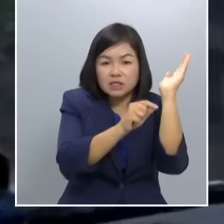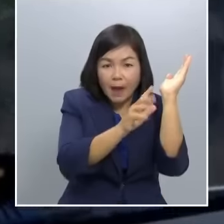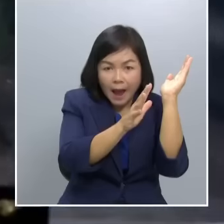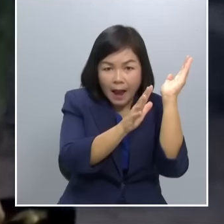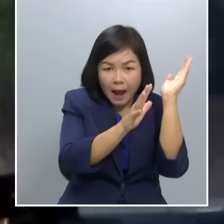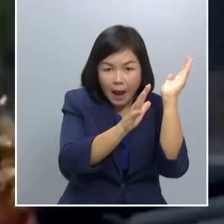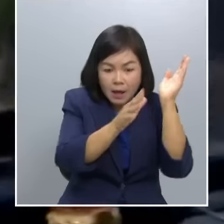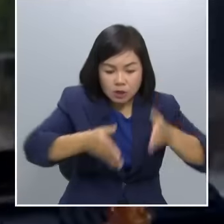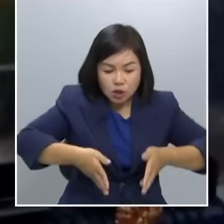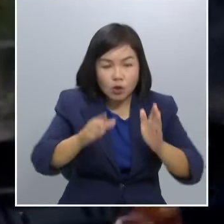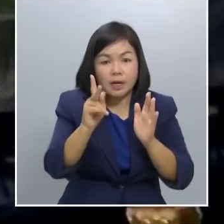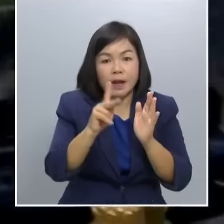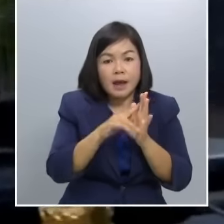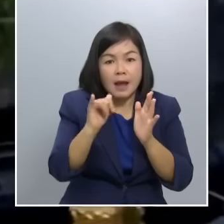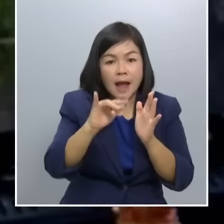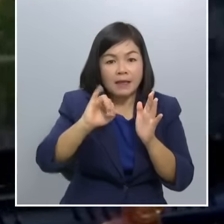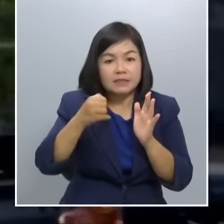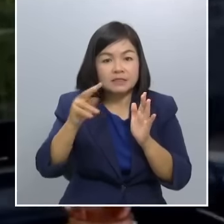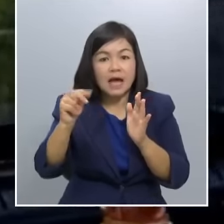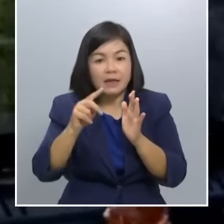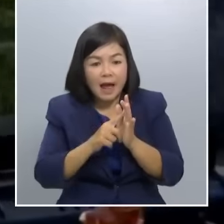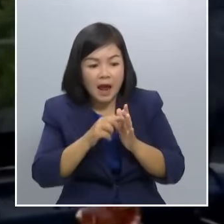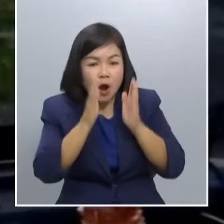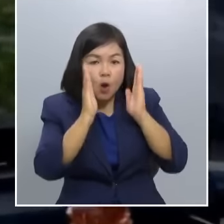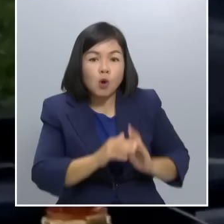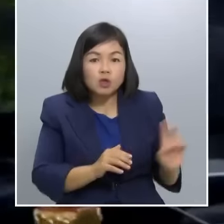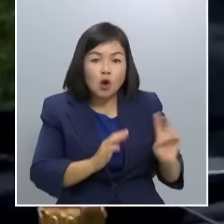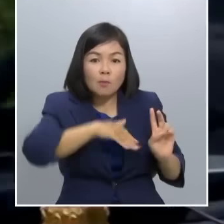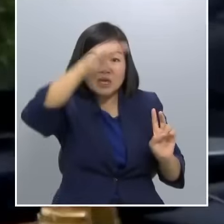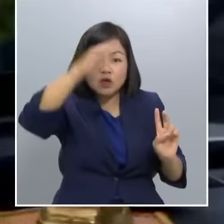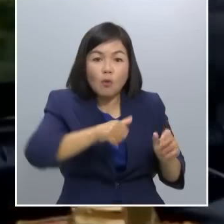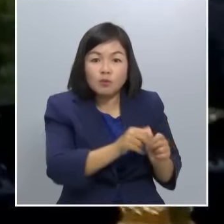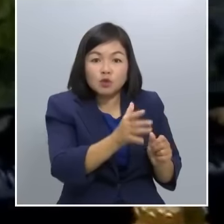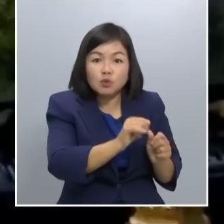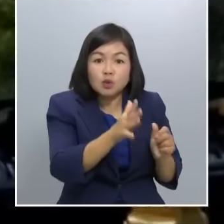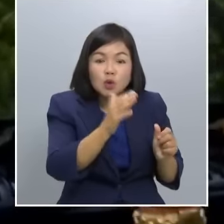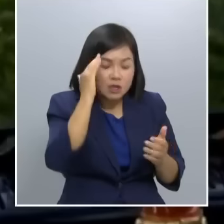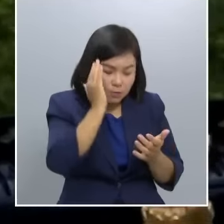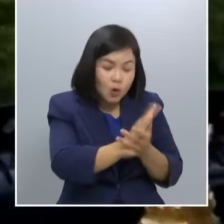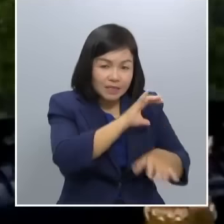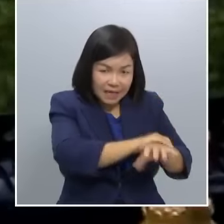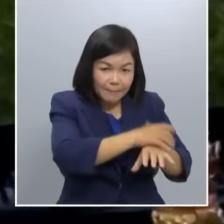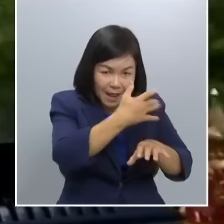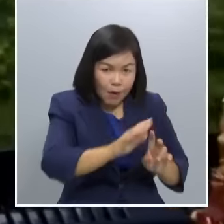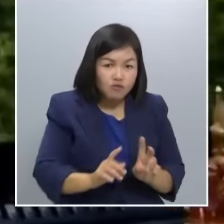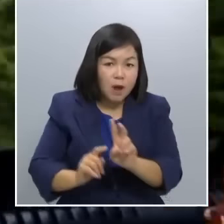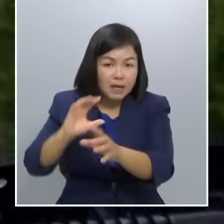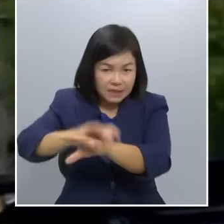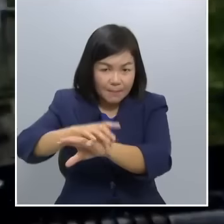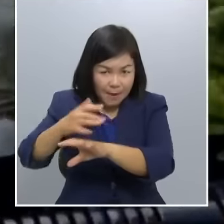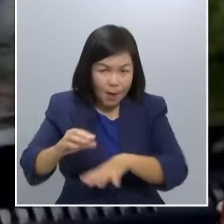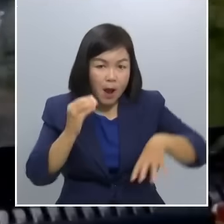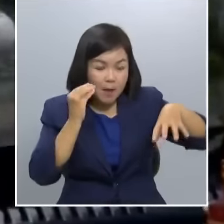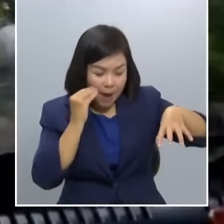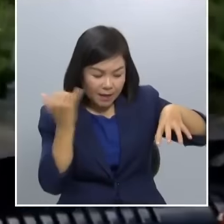ครับซึ่งเอ่อนาย Sและนายอตอนนี้ไม่อยู่บ้านอยู่แล้วนะครับเพราะว่าตำรวจเองเนี่ยจับกุมตัวไปก่อนหน้านี้แล้วหลังจากที่มีการเ่อเป็นคน